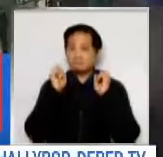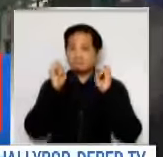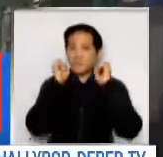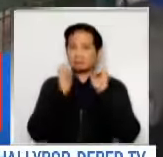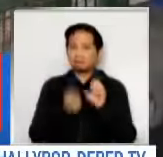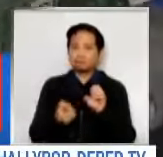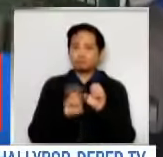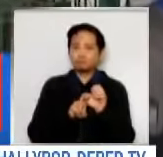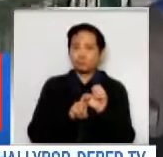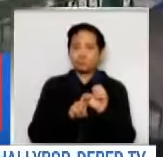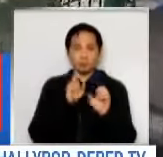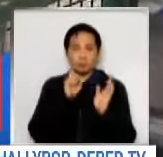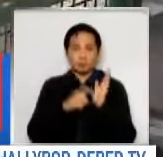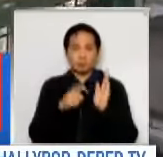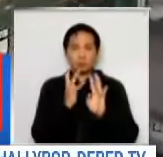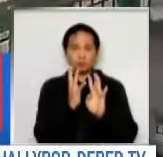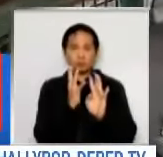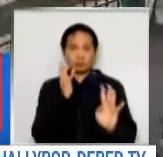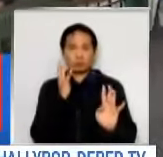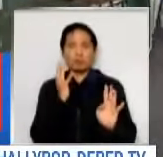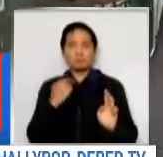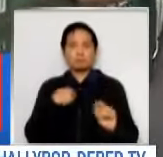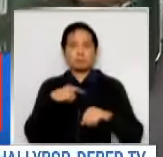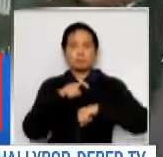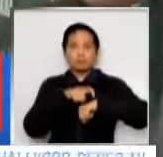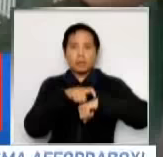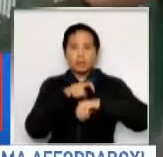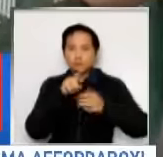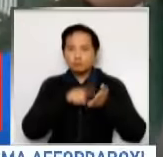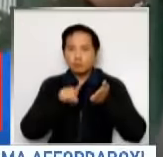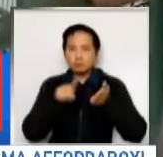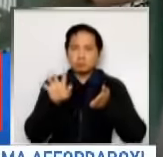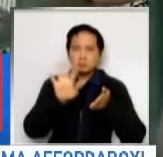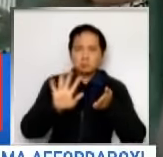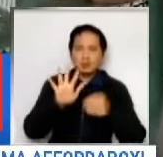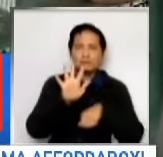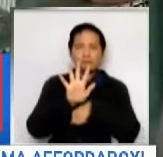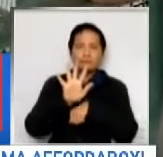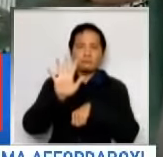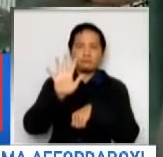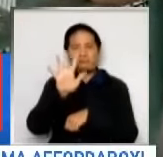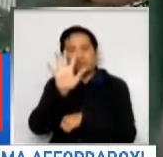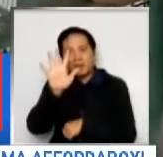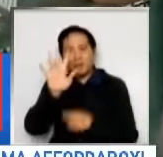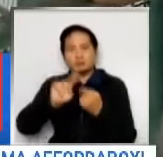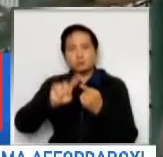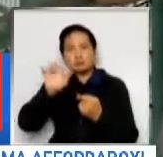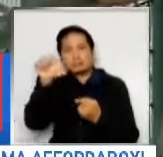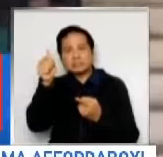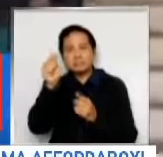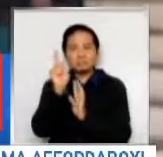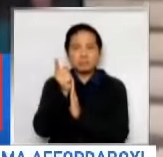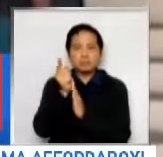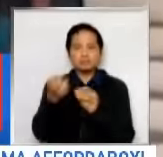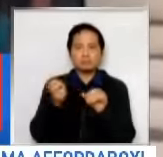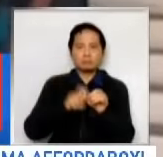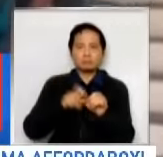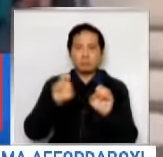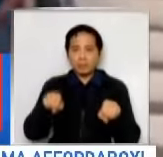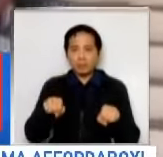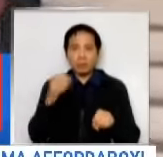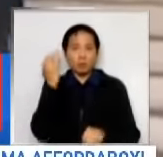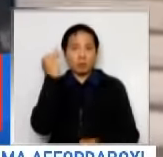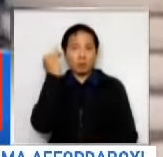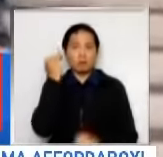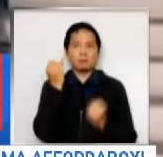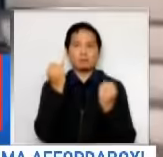yung pila na yan. Inurasan ko na sa 5 to 10 minutes after pumila, makakasakay na agad. Marami kasing bus ngayon dito sa EDSA Carousel.